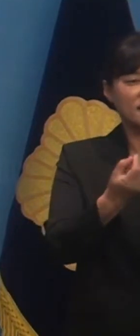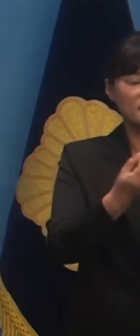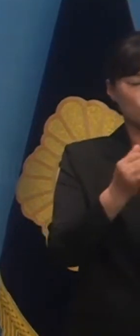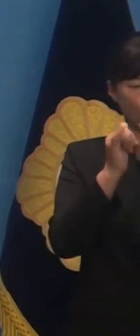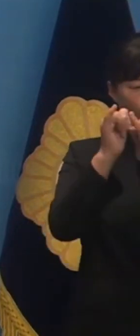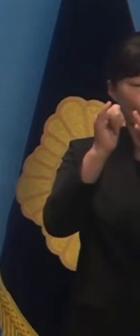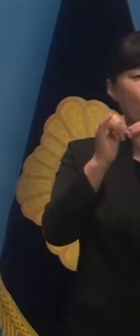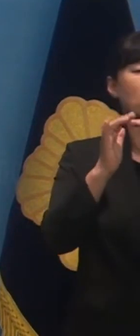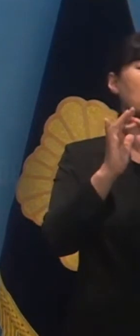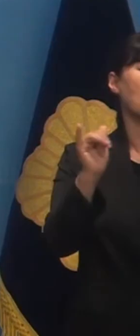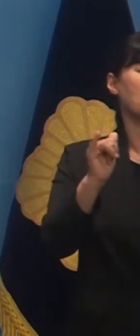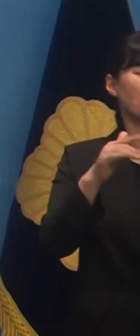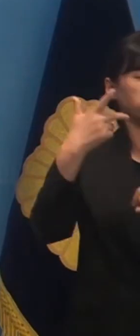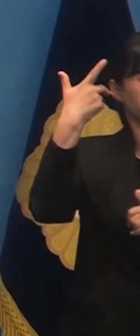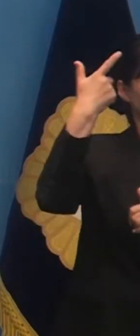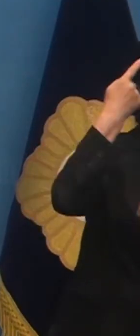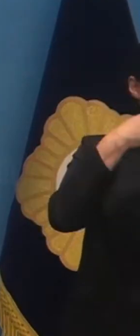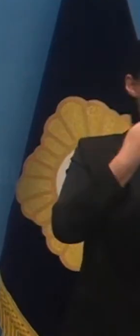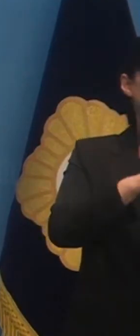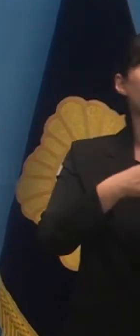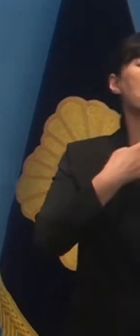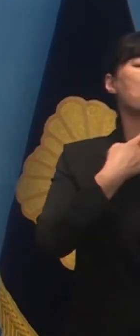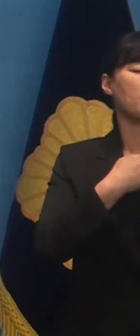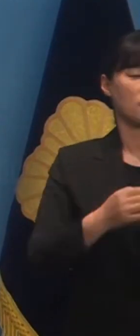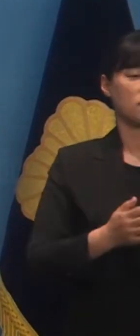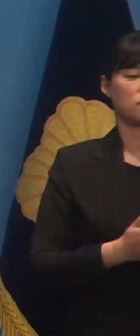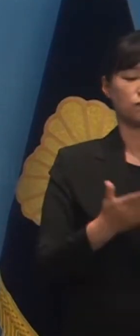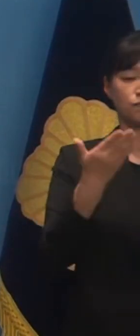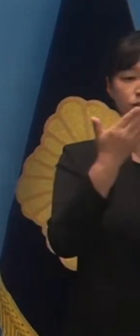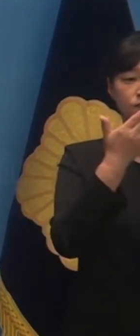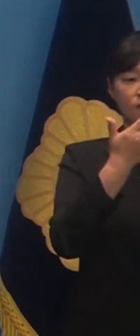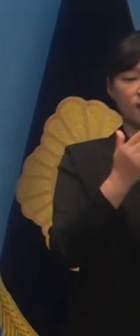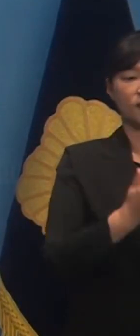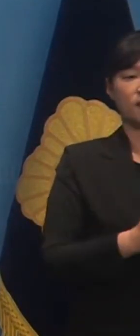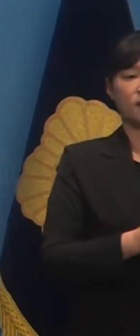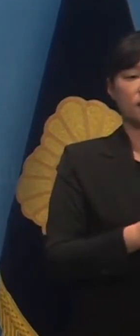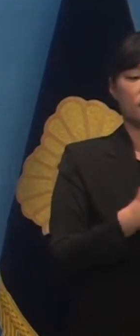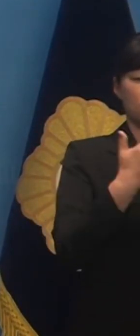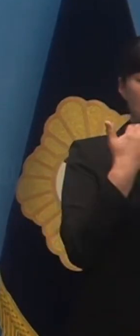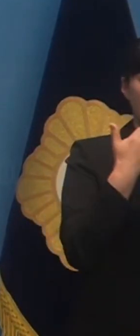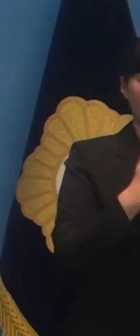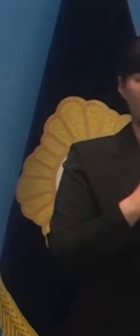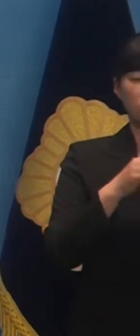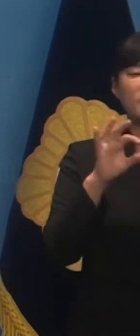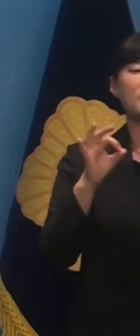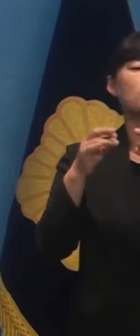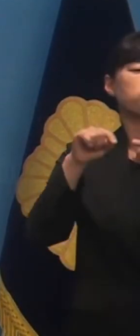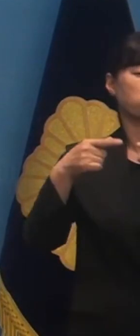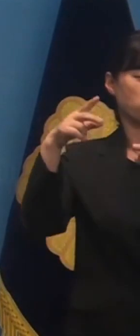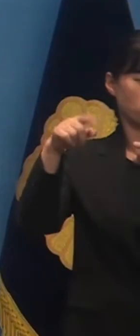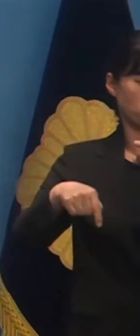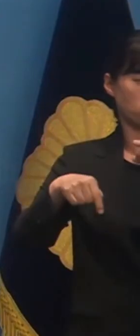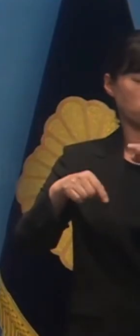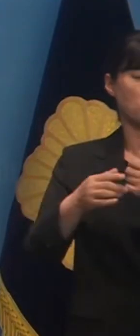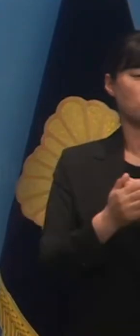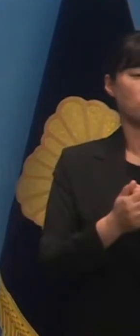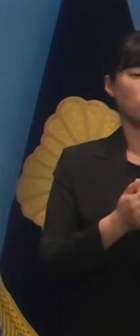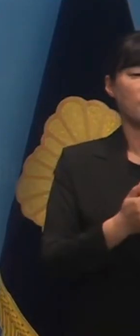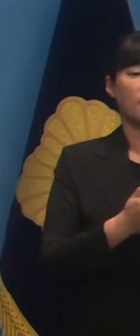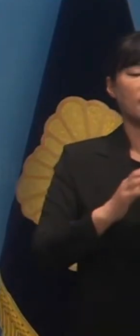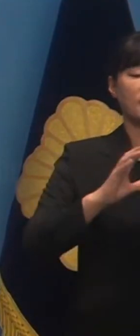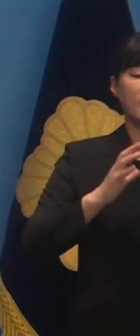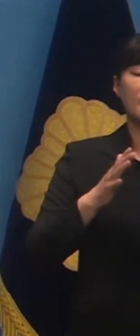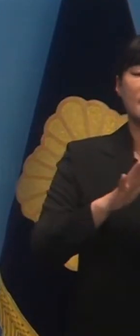할 누인이라고 주입식 교육을 한 점. 9. 리박스쿨과 김문수 국힘 대선 후보